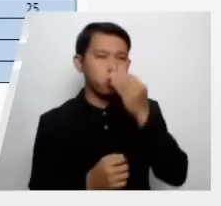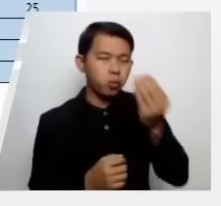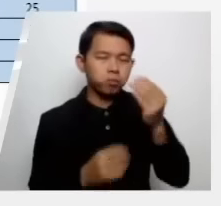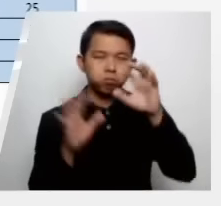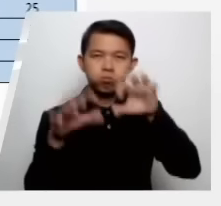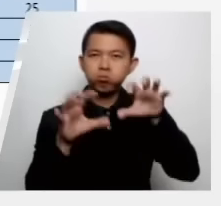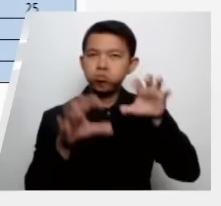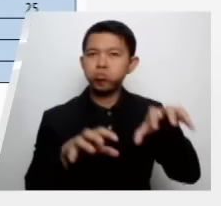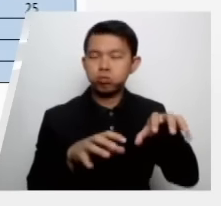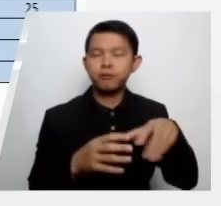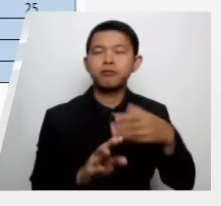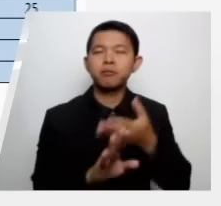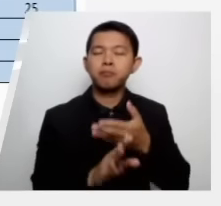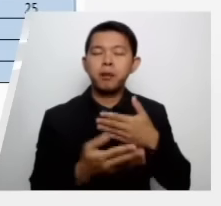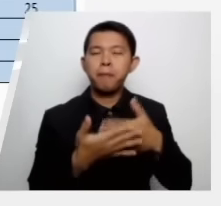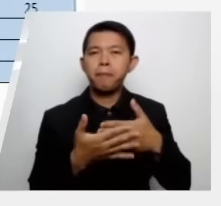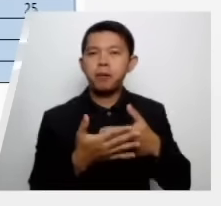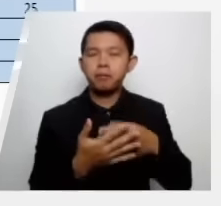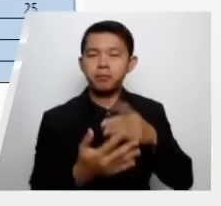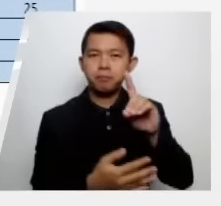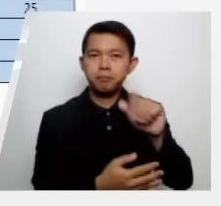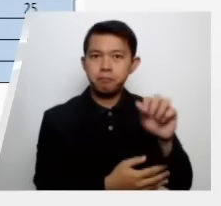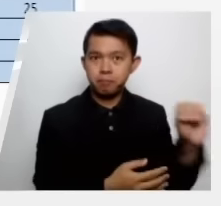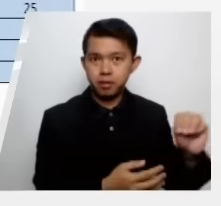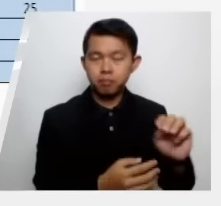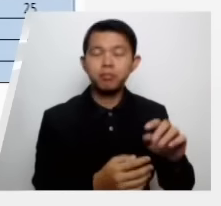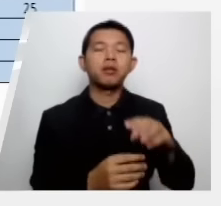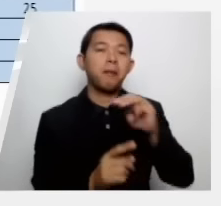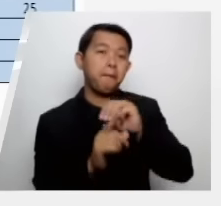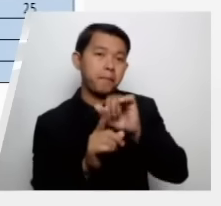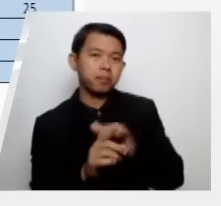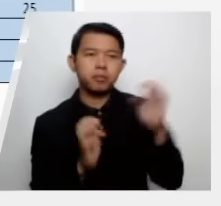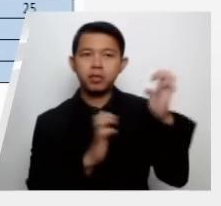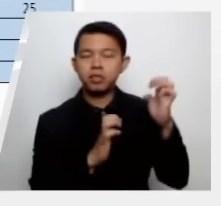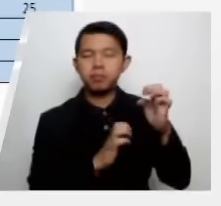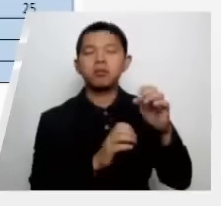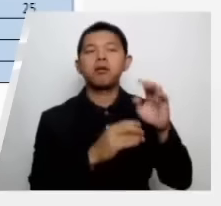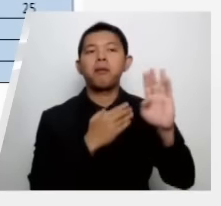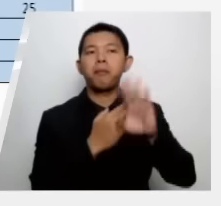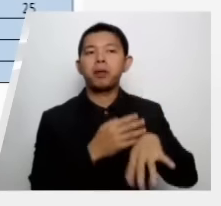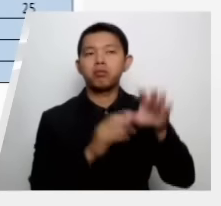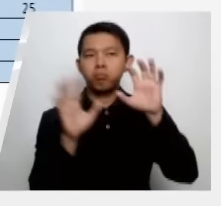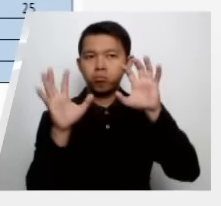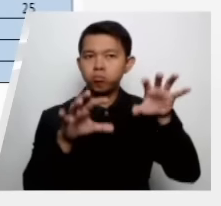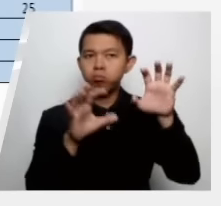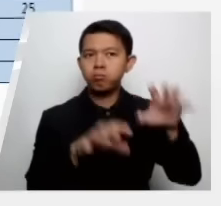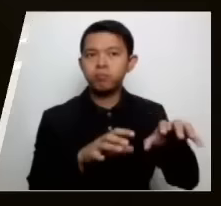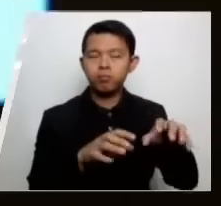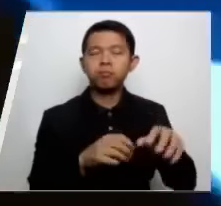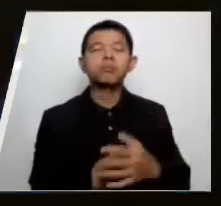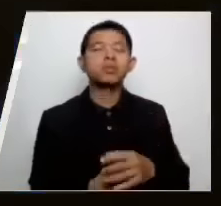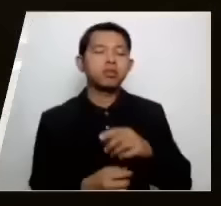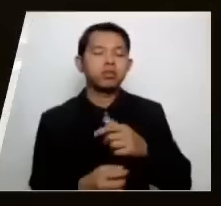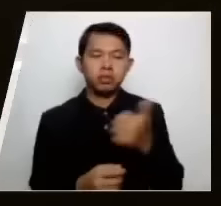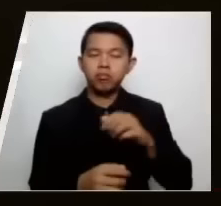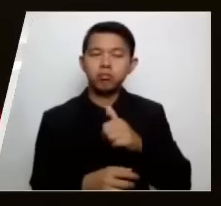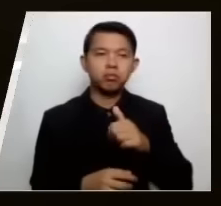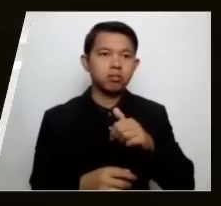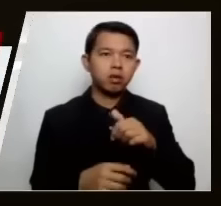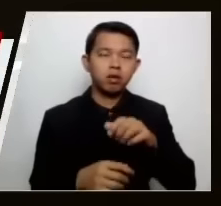pa inaasahang babalik sa normal ang pag-ulan sa Angat, below normal pa sa iba pa mga watershed hanggang pagpasok ng Hunyo. Hindi natin